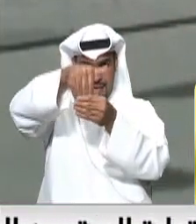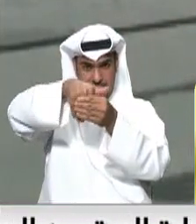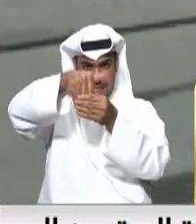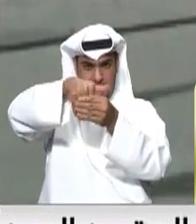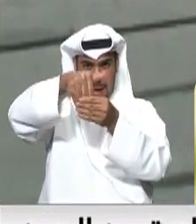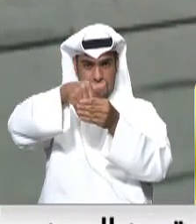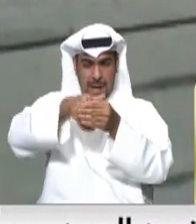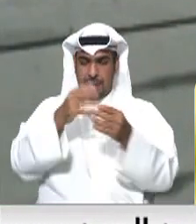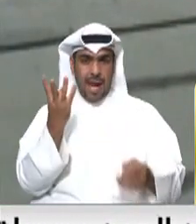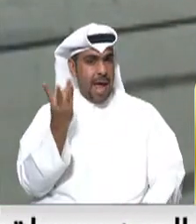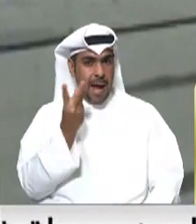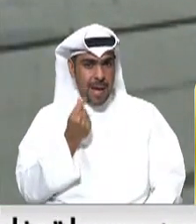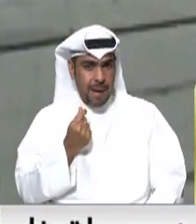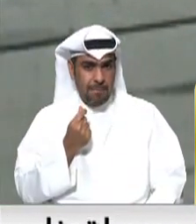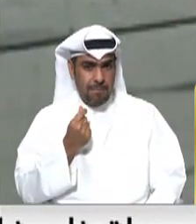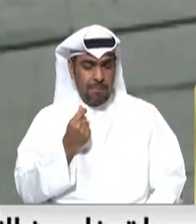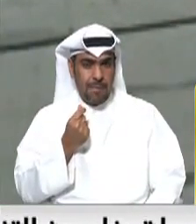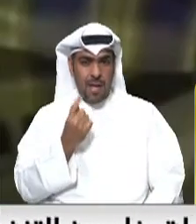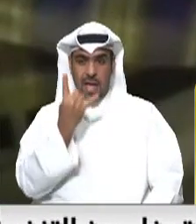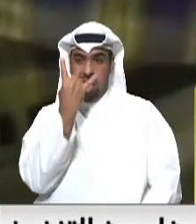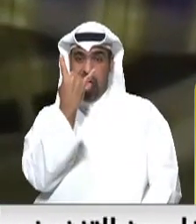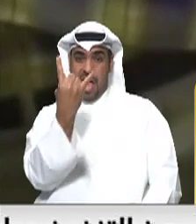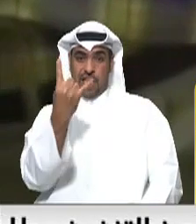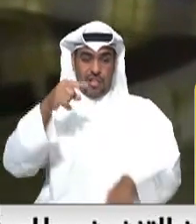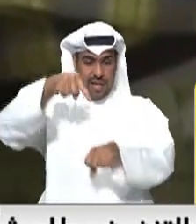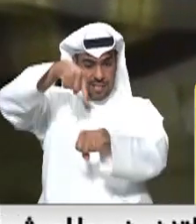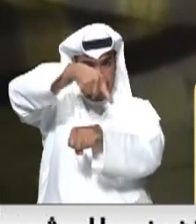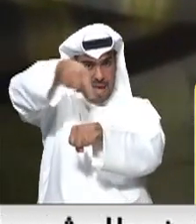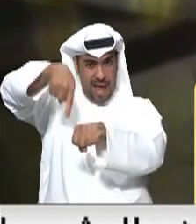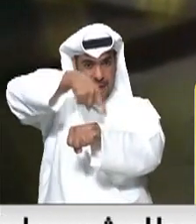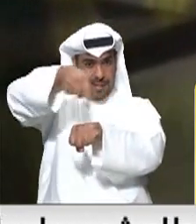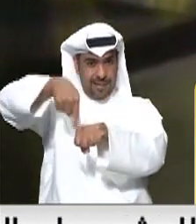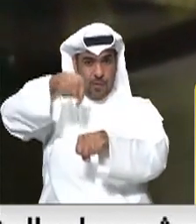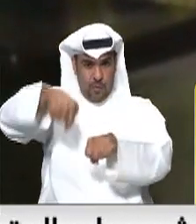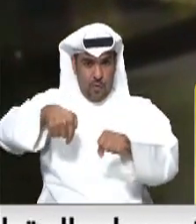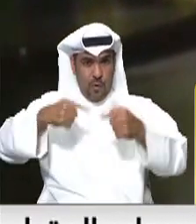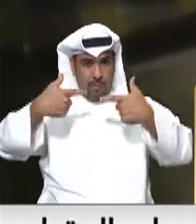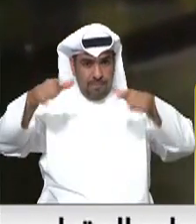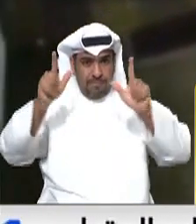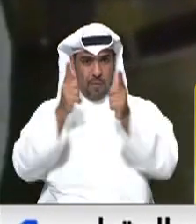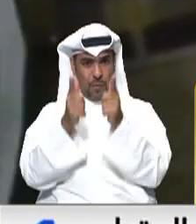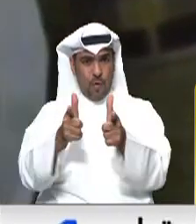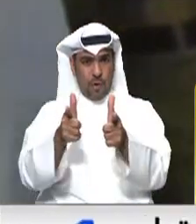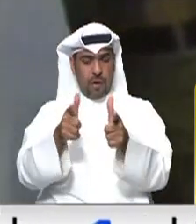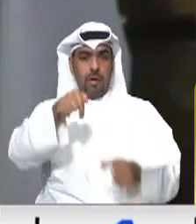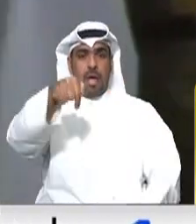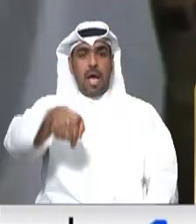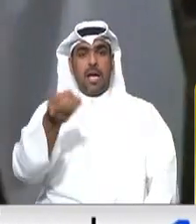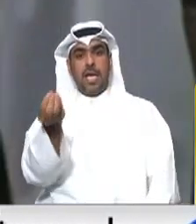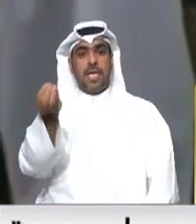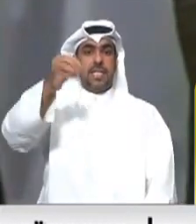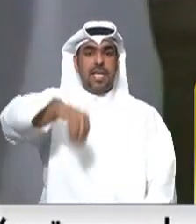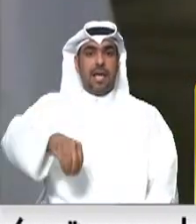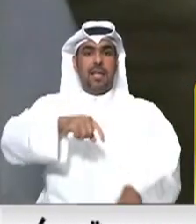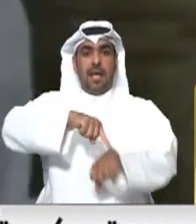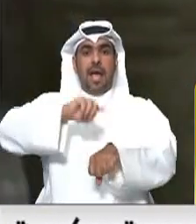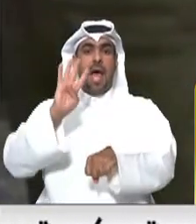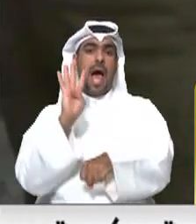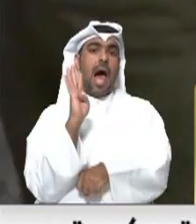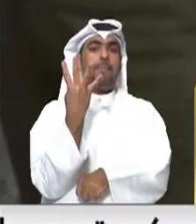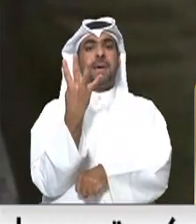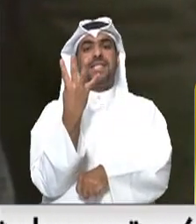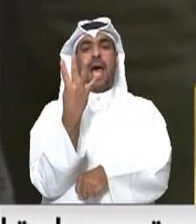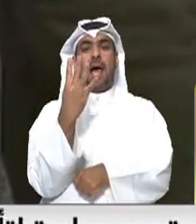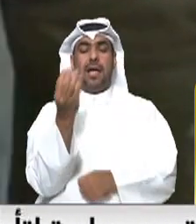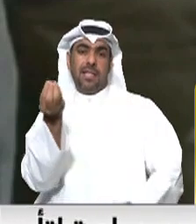4 ساعات وسط توقع بتجاوز نسبة الإقبال الأرقام المسجلة في الانتخابات الأخيرة. وينتهي التصويت